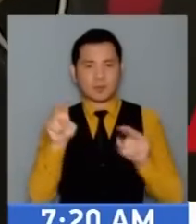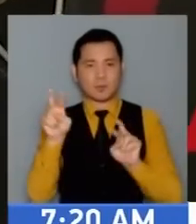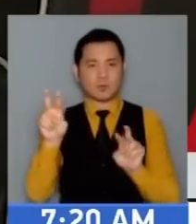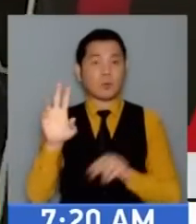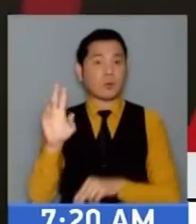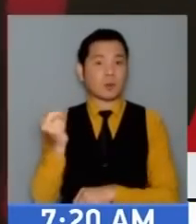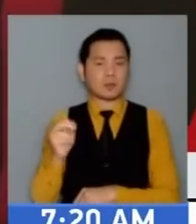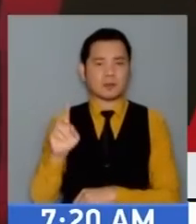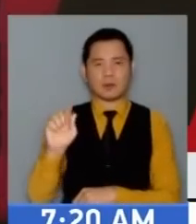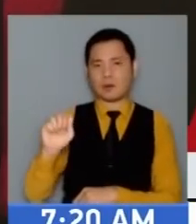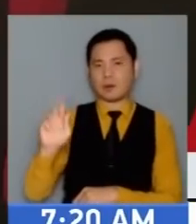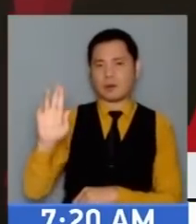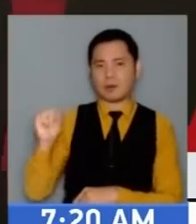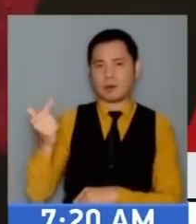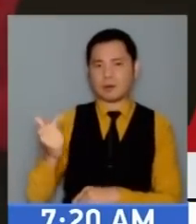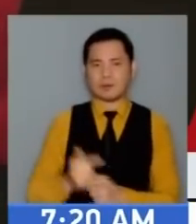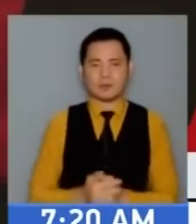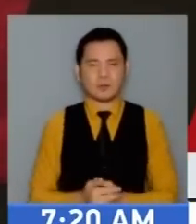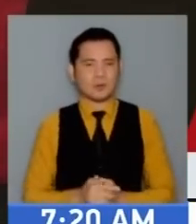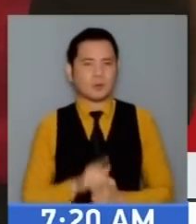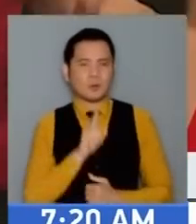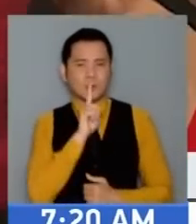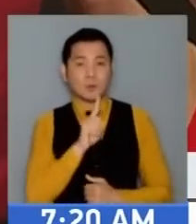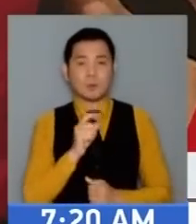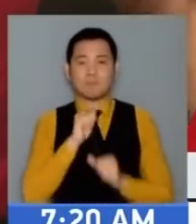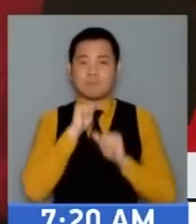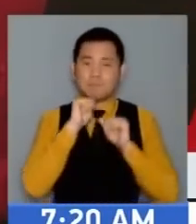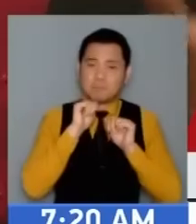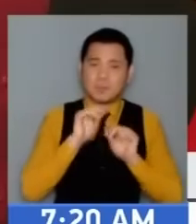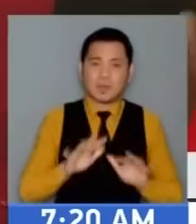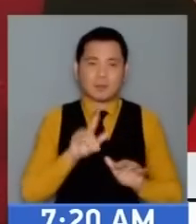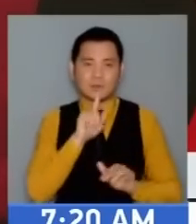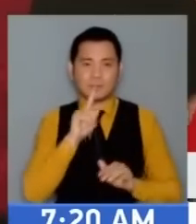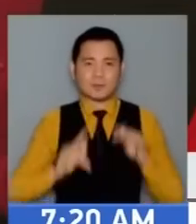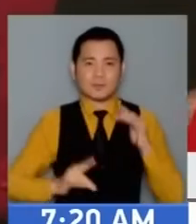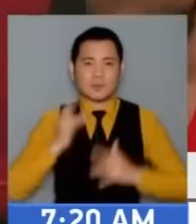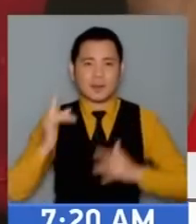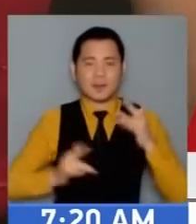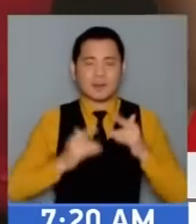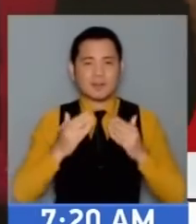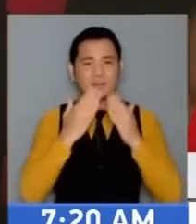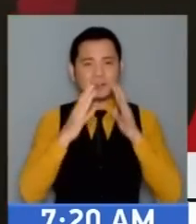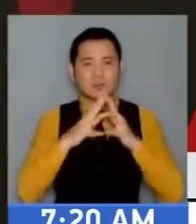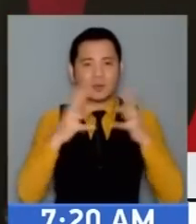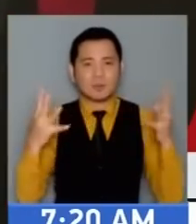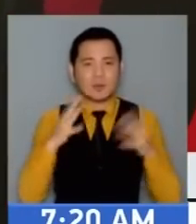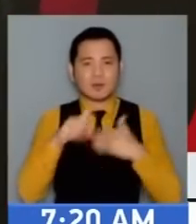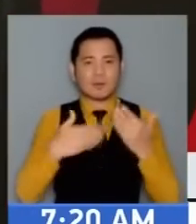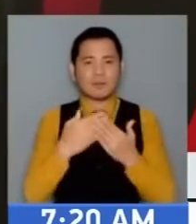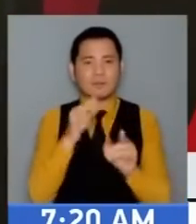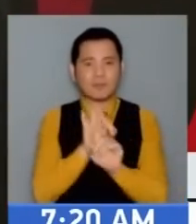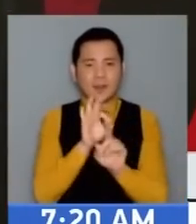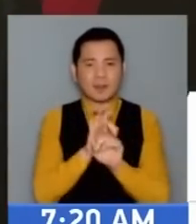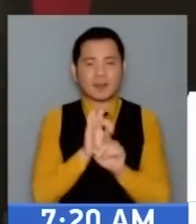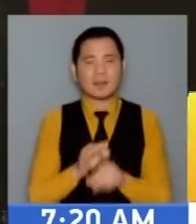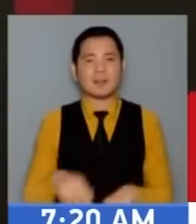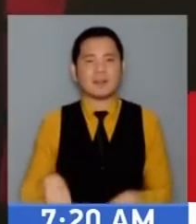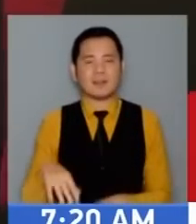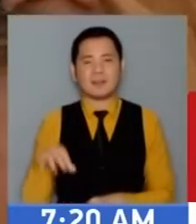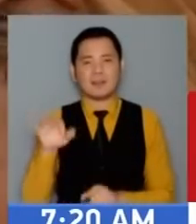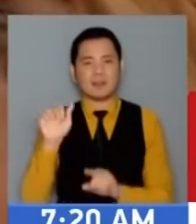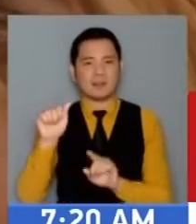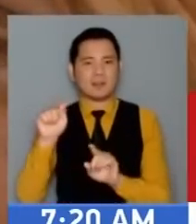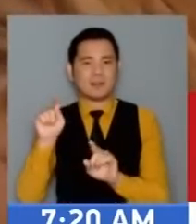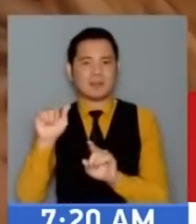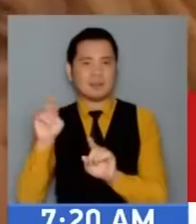blessing po nito para sa akin and super excited na rin po ako. Thankful po ako sa fans, of course, sa 18 and sa lahat ng sumusuporta po sa akin para sa show na